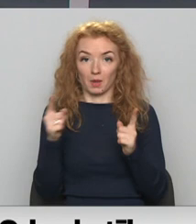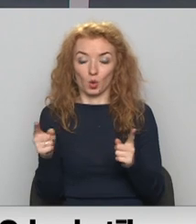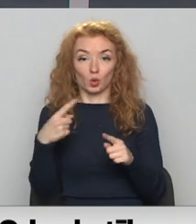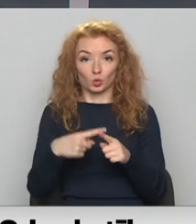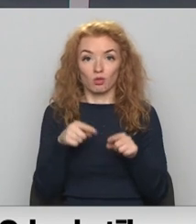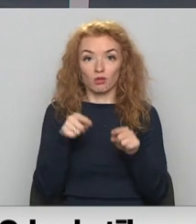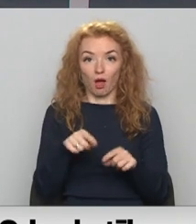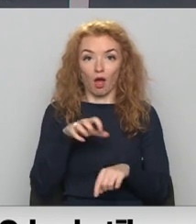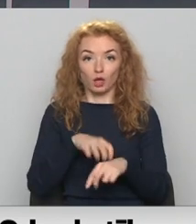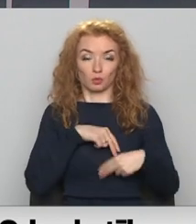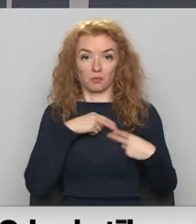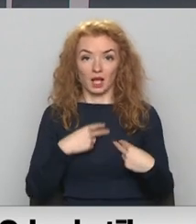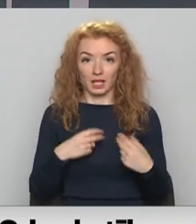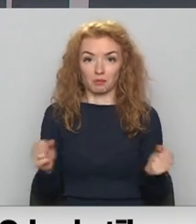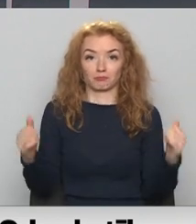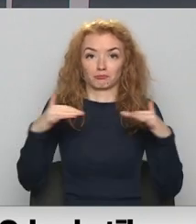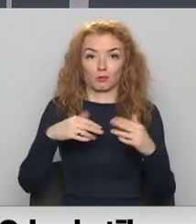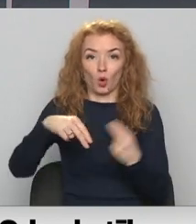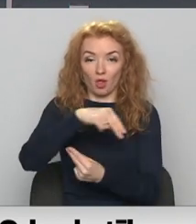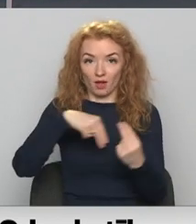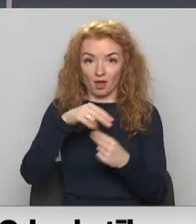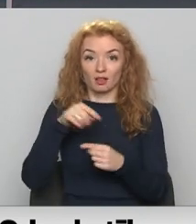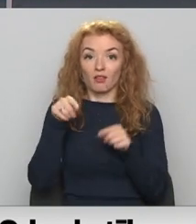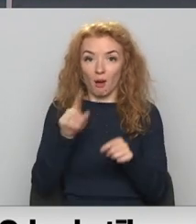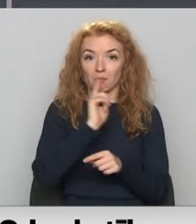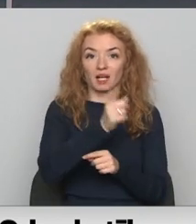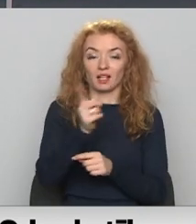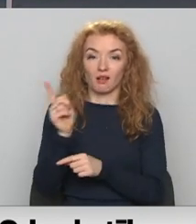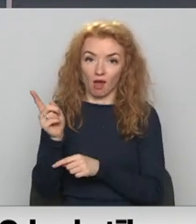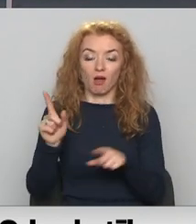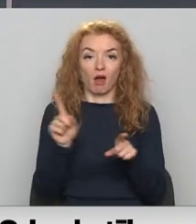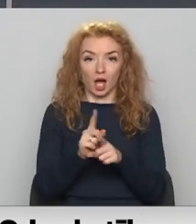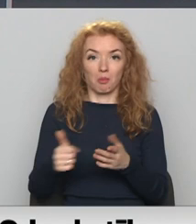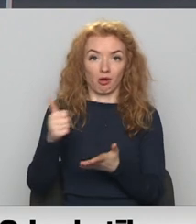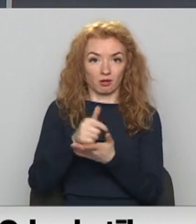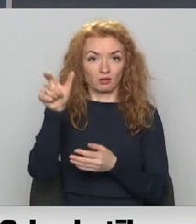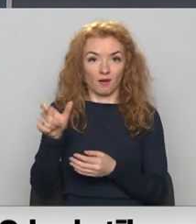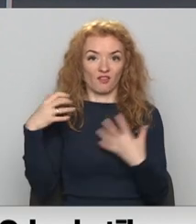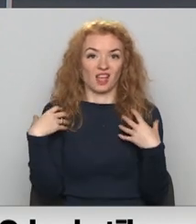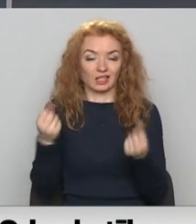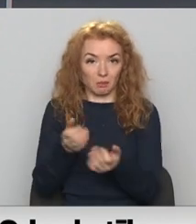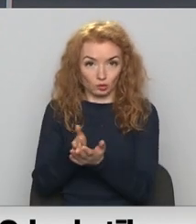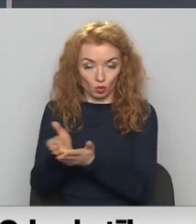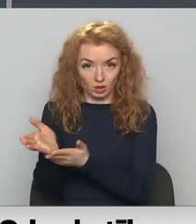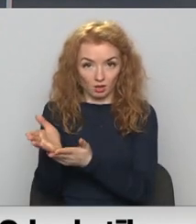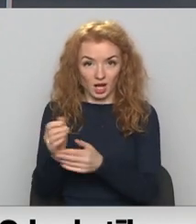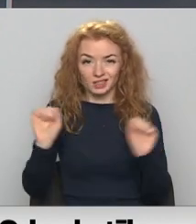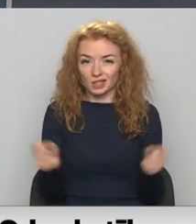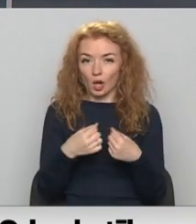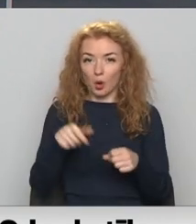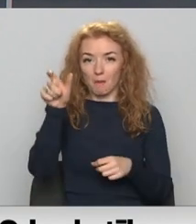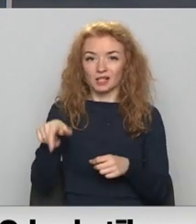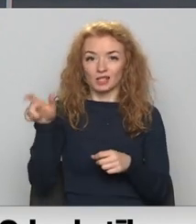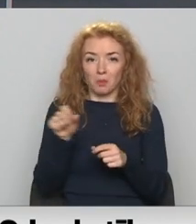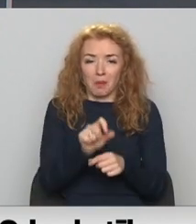ārstu biedrības sasauktā preses konferencē brīdināja vairāki veselības nozares pārstāvji. Straujais COVID-19 pacientu